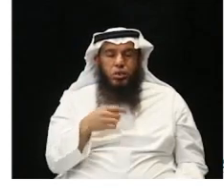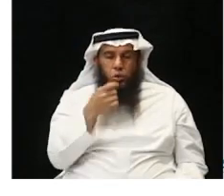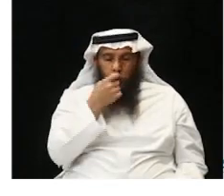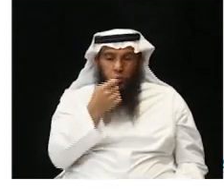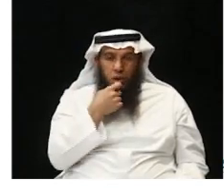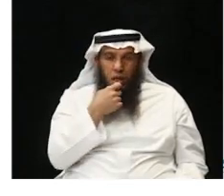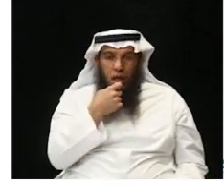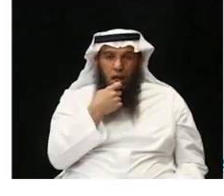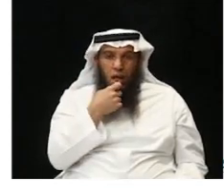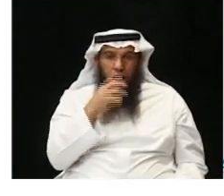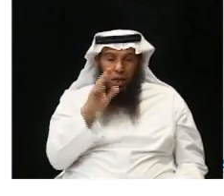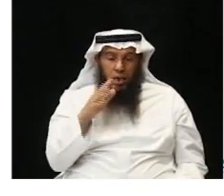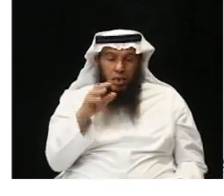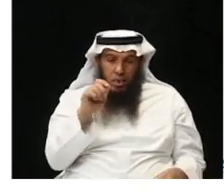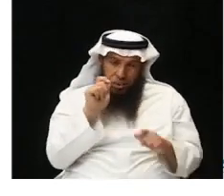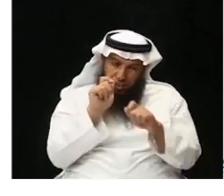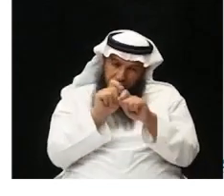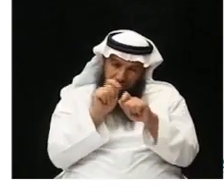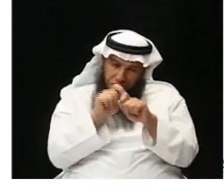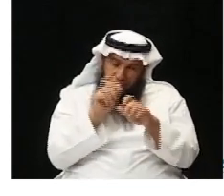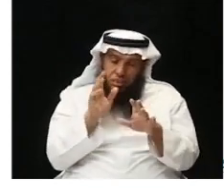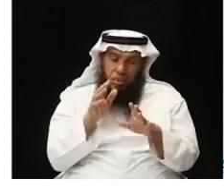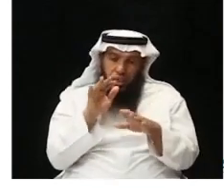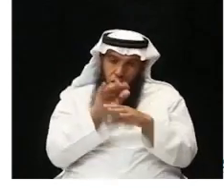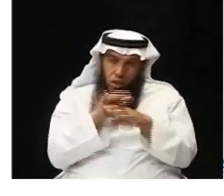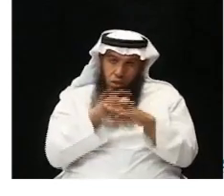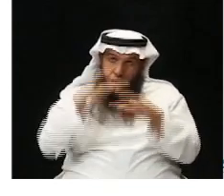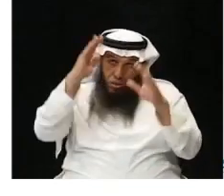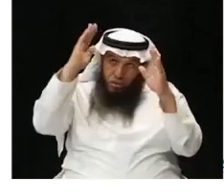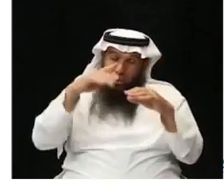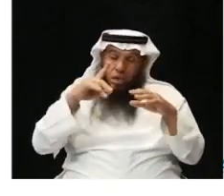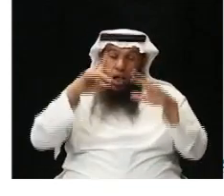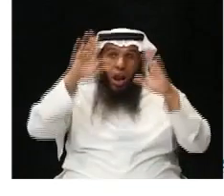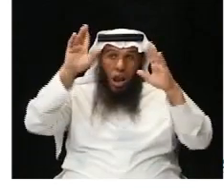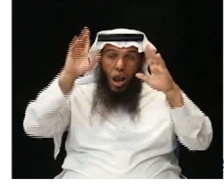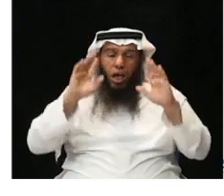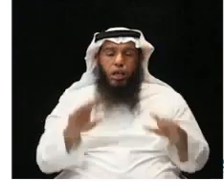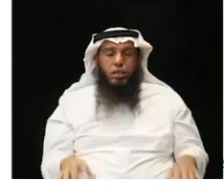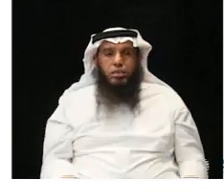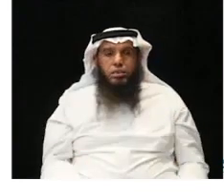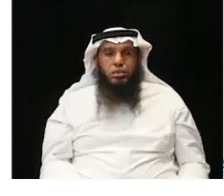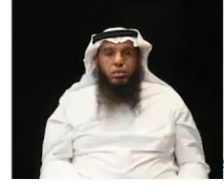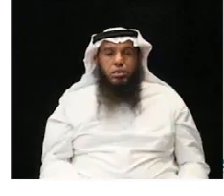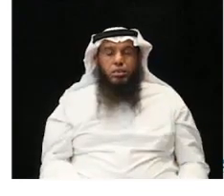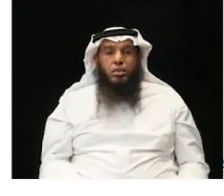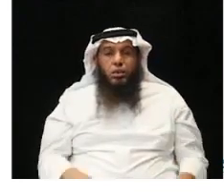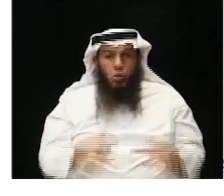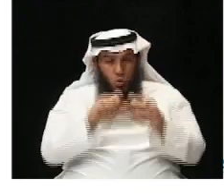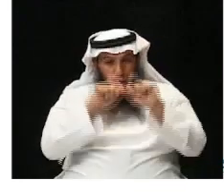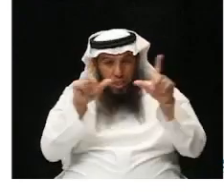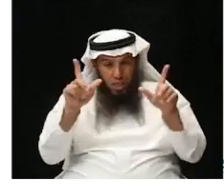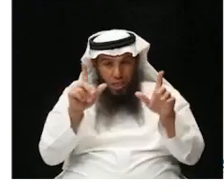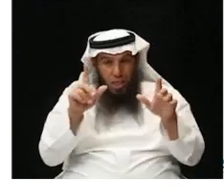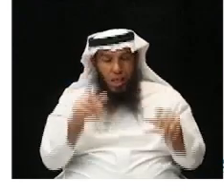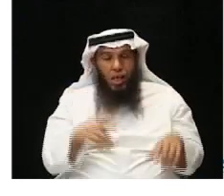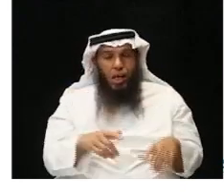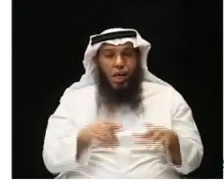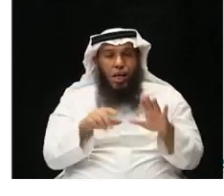أعاد التذكير بالقرآن الكريم وأنه منزل من عند الله سبحانه وتعالى. ثم بين في الآية